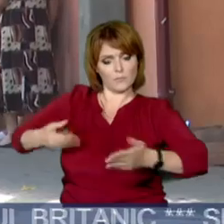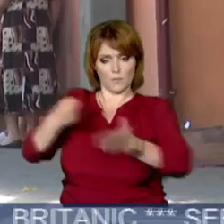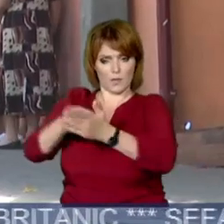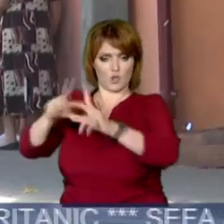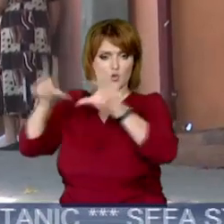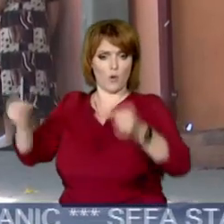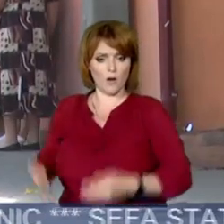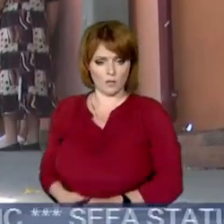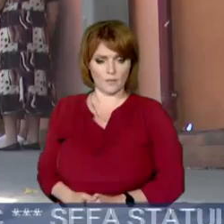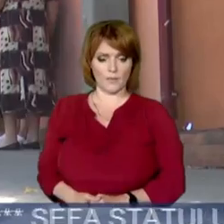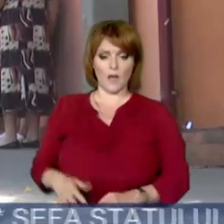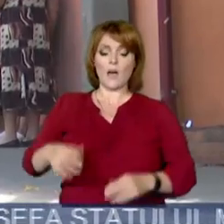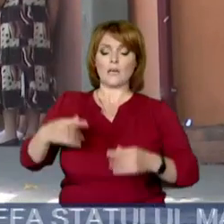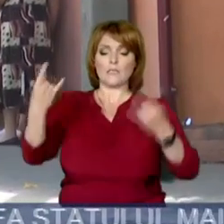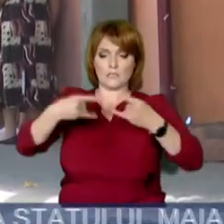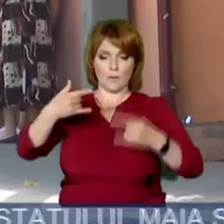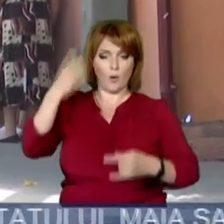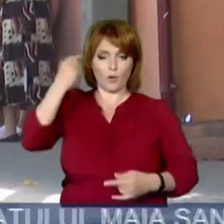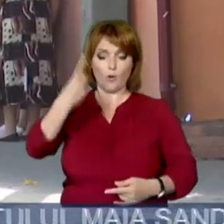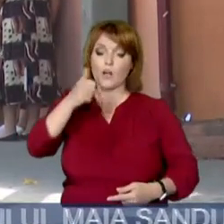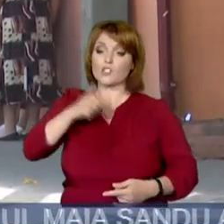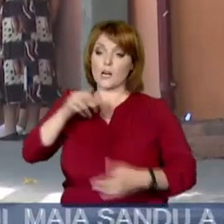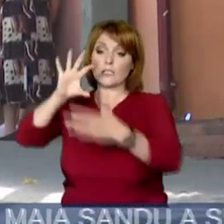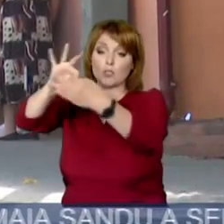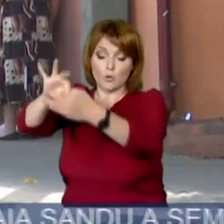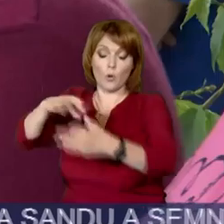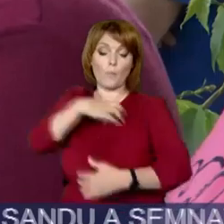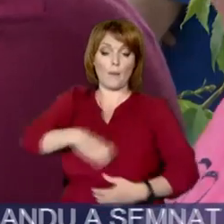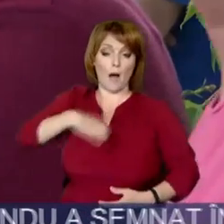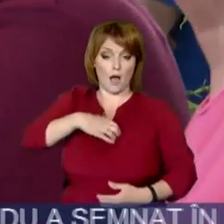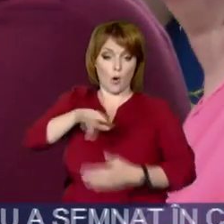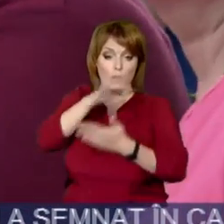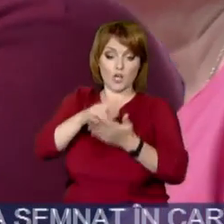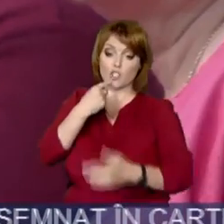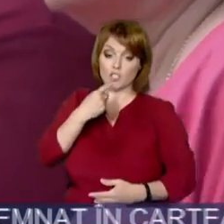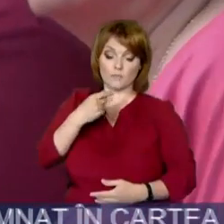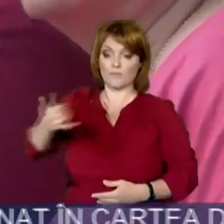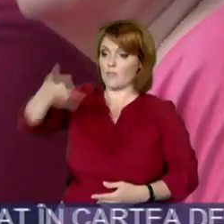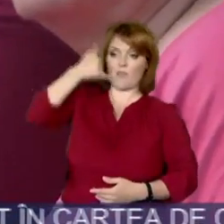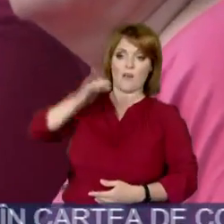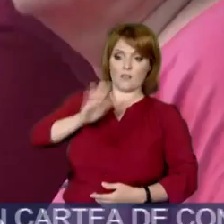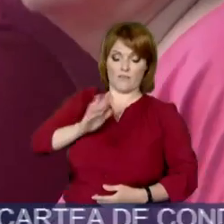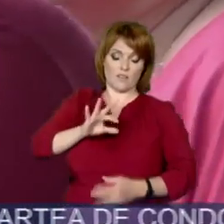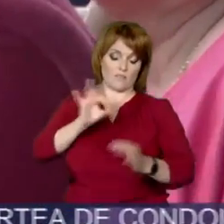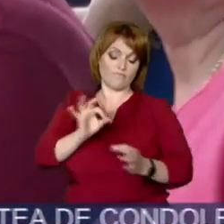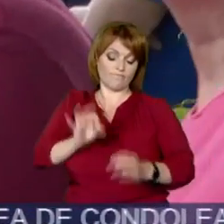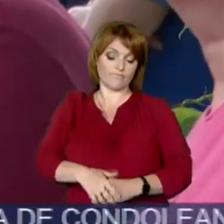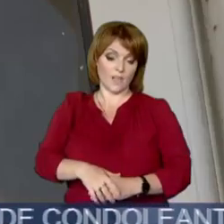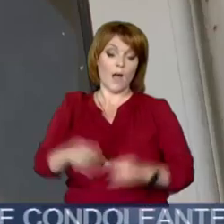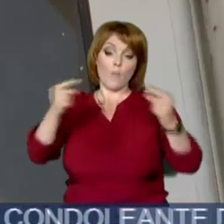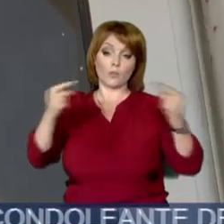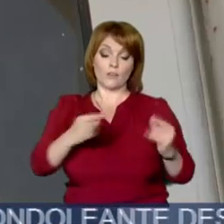școală. Contactat de Moldova 1, primarul orașului Sângera, Valeriu Popa, nu ne-a răspuns la telefon. Potrivit orarului de